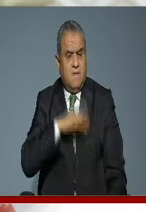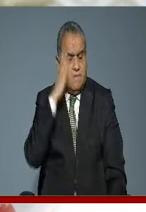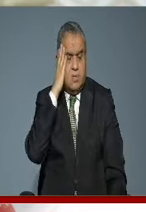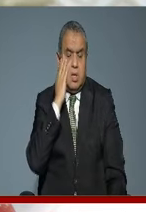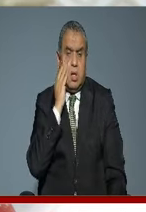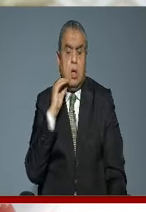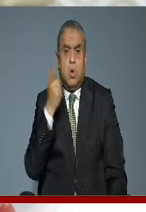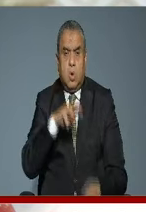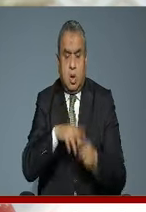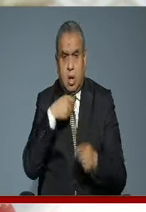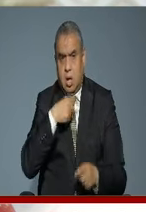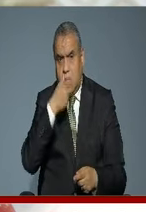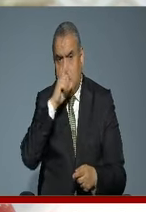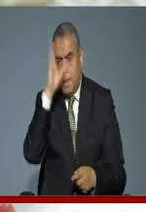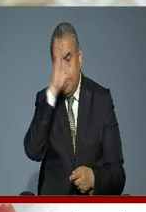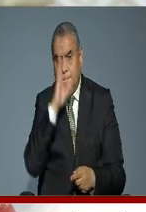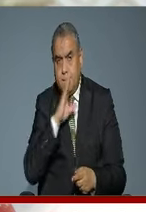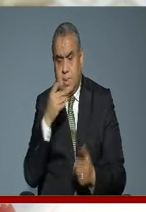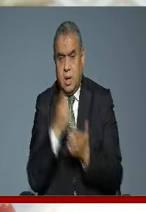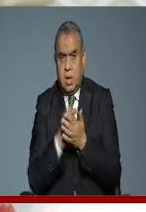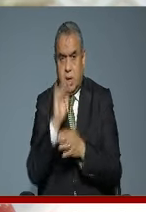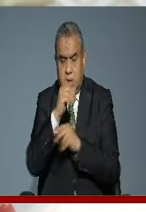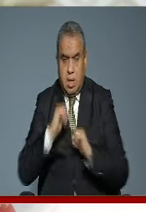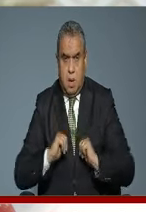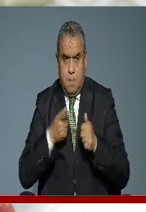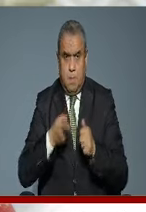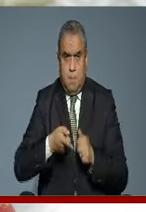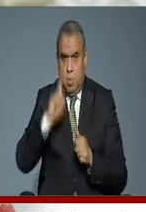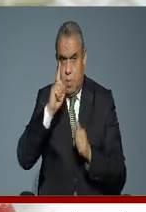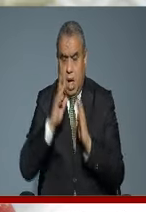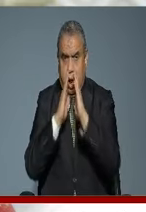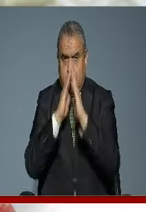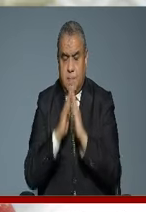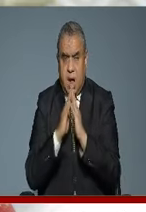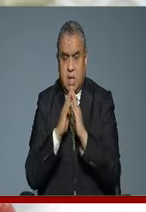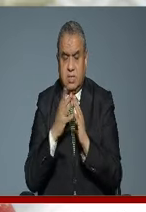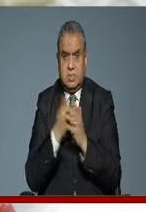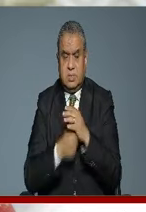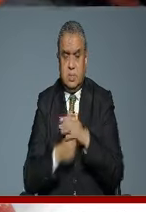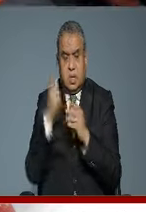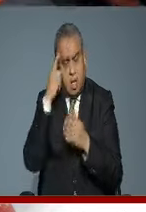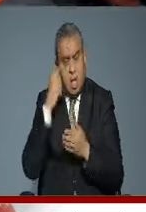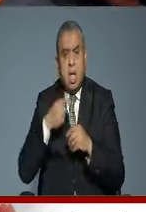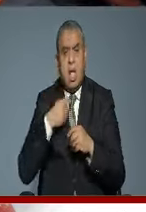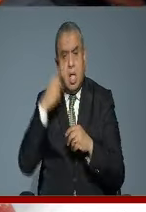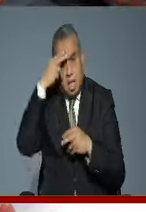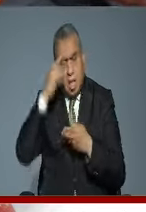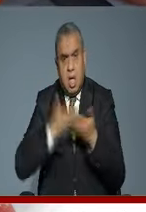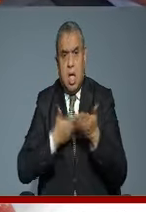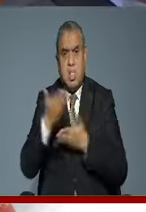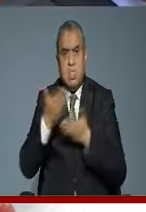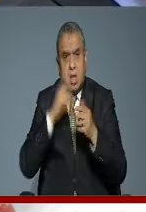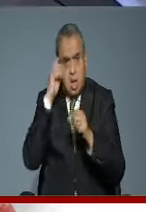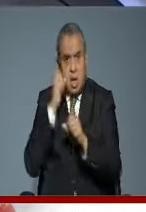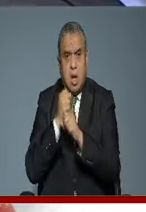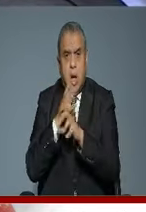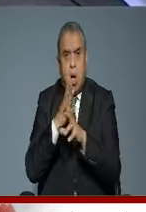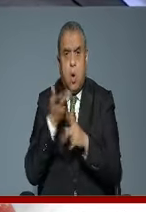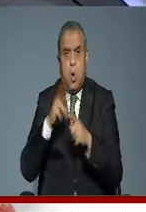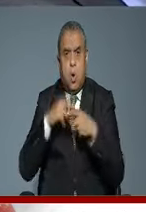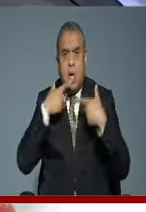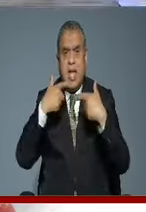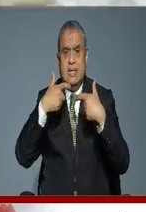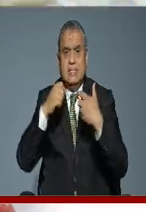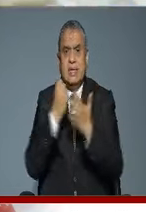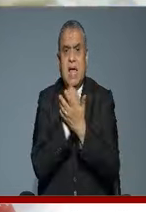والبرازيل فتدعم مبادرة مصر لمنطقة حرة خالية من السلاح في الشرق